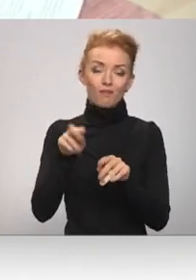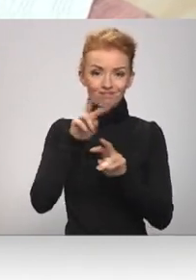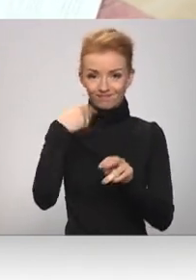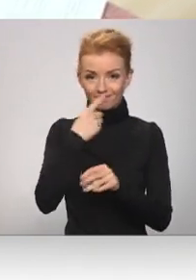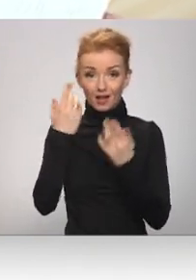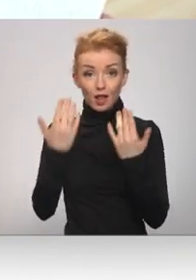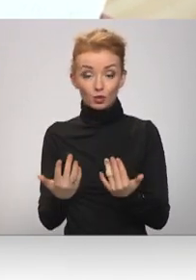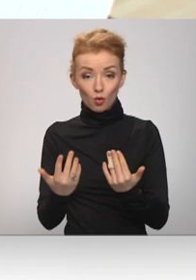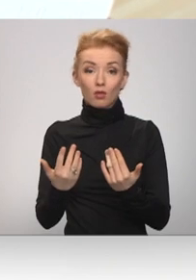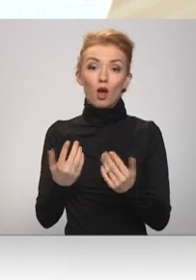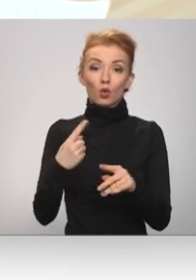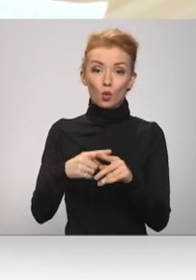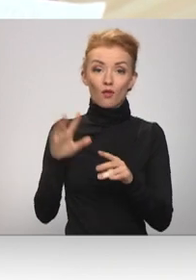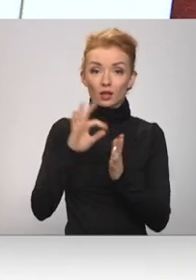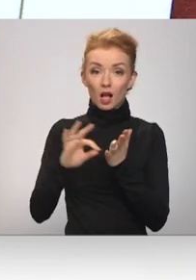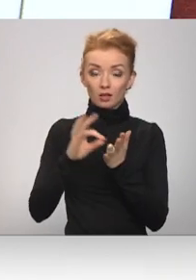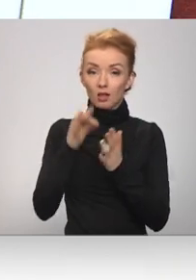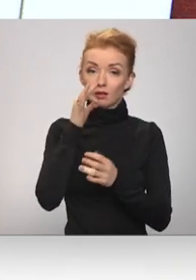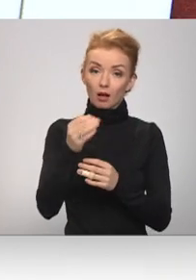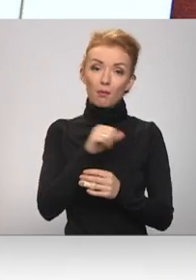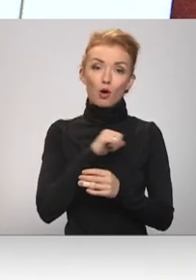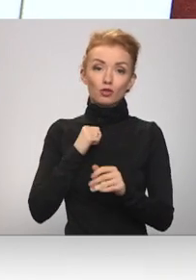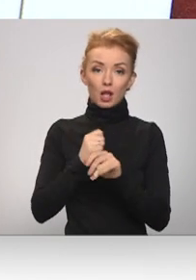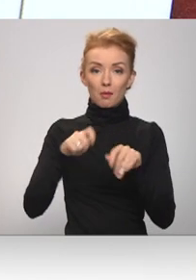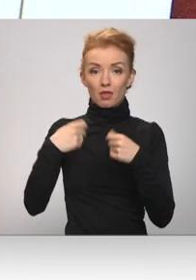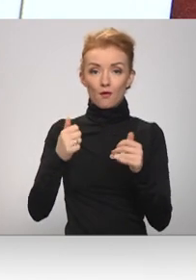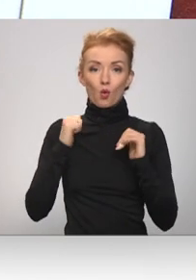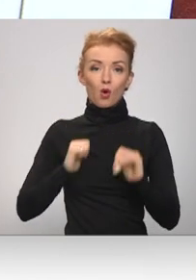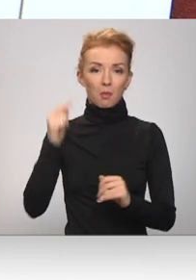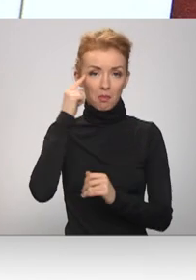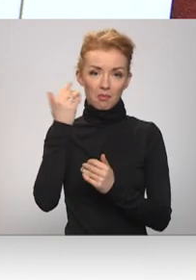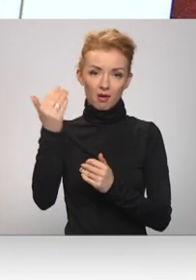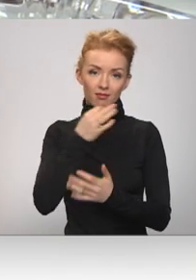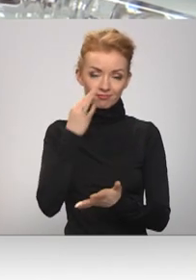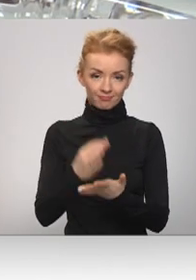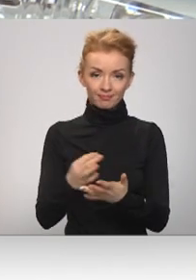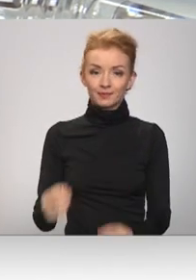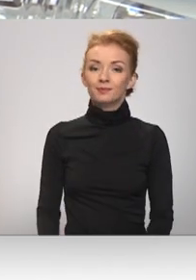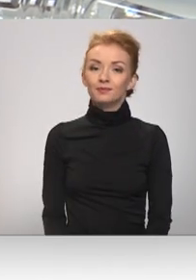atzina, pirmkārt tas būšo darba devēju goda prāta jautājums. Māris Klūga, Guntis Feldmans, Latvijas televīzija.